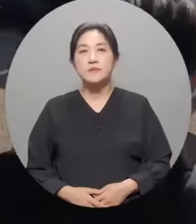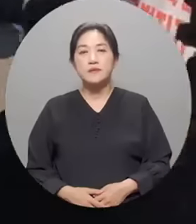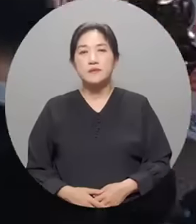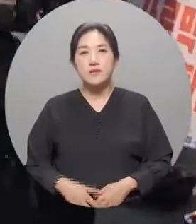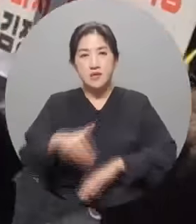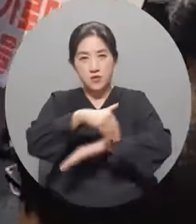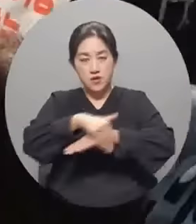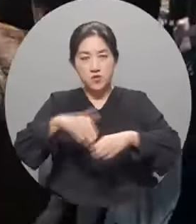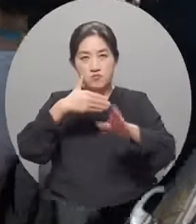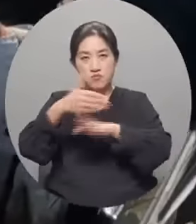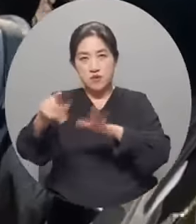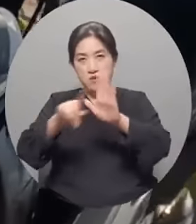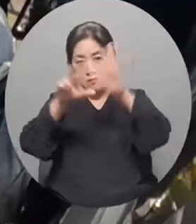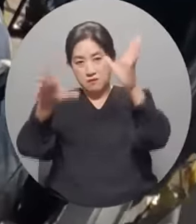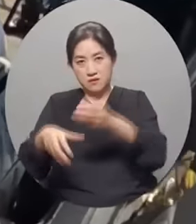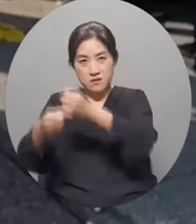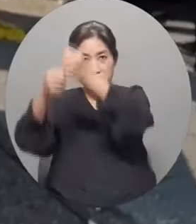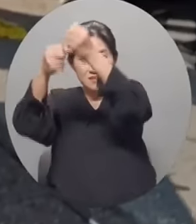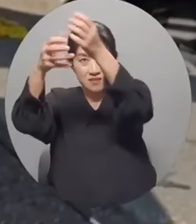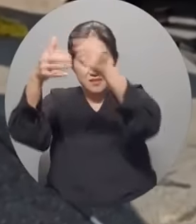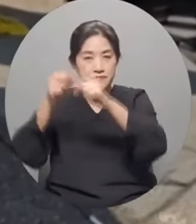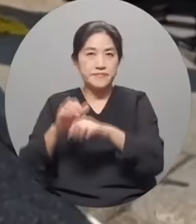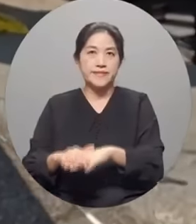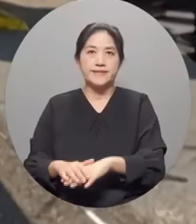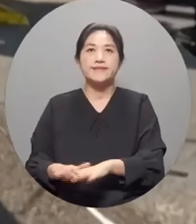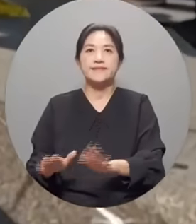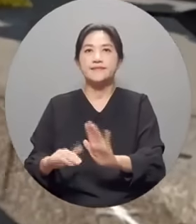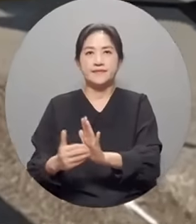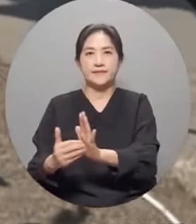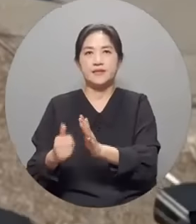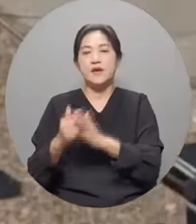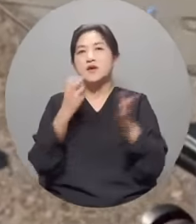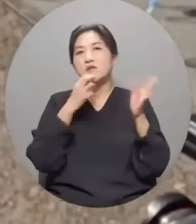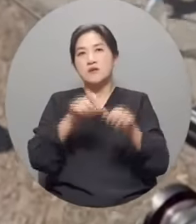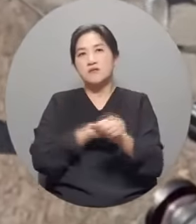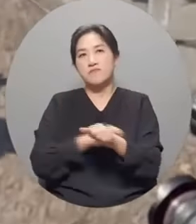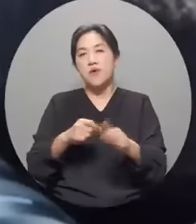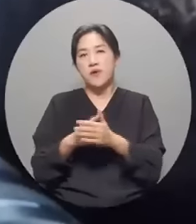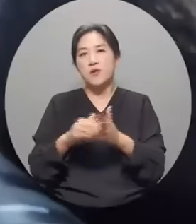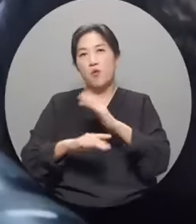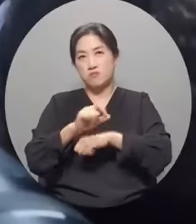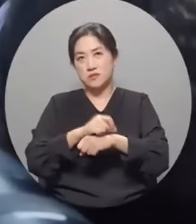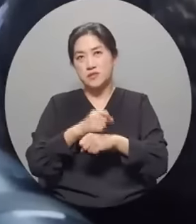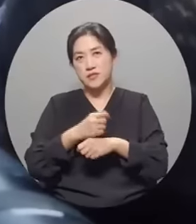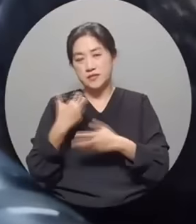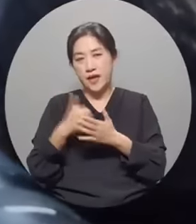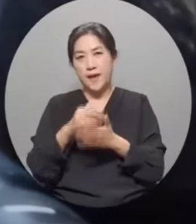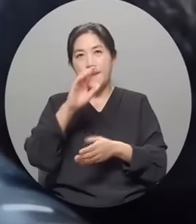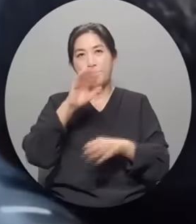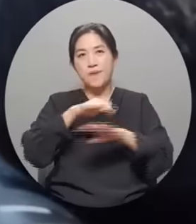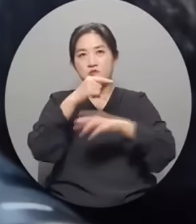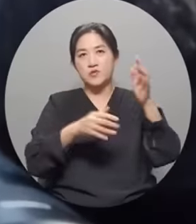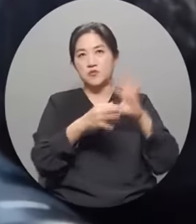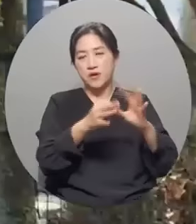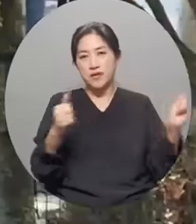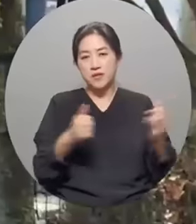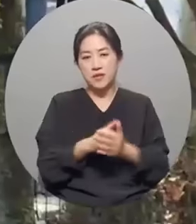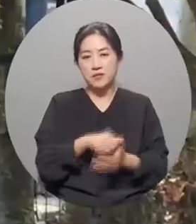예정됐던 대북전단 살포는 결국 무산됐습니다. 경기도 특별사법경찰단과 파주시 관계자, 접경